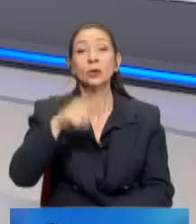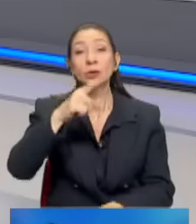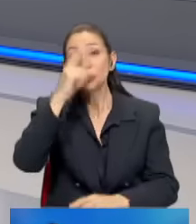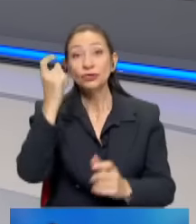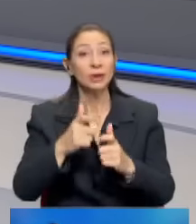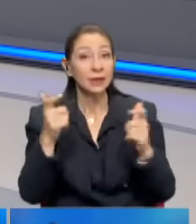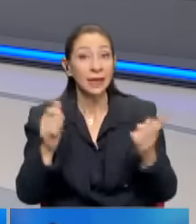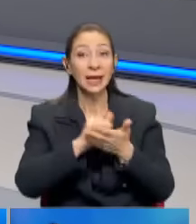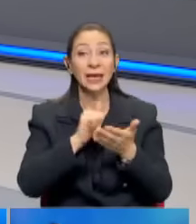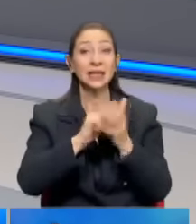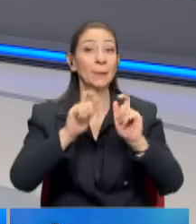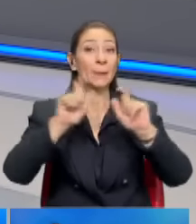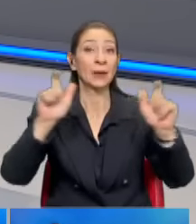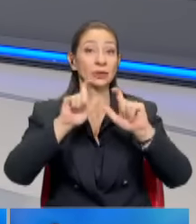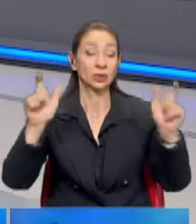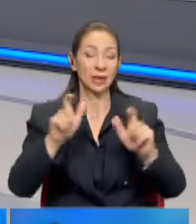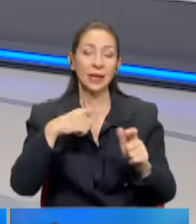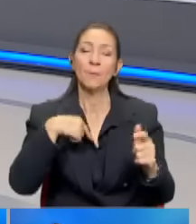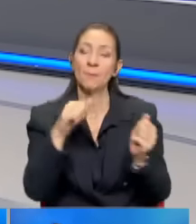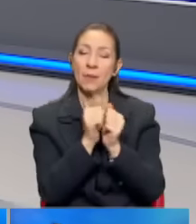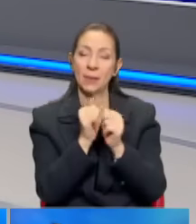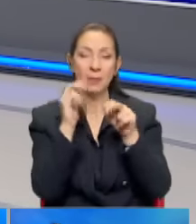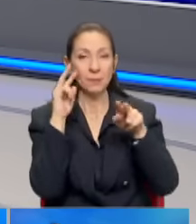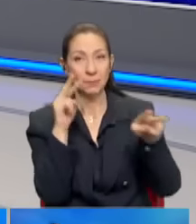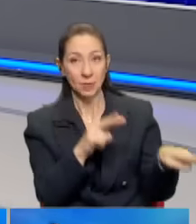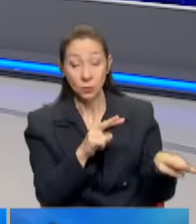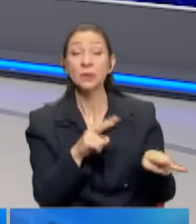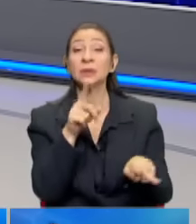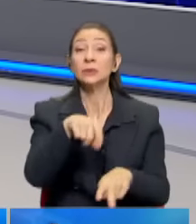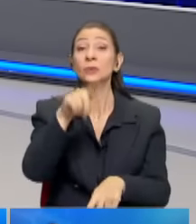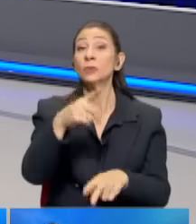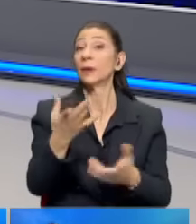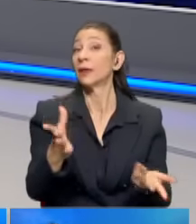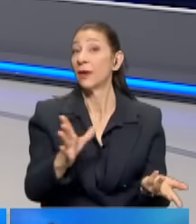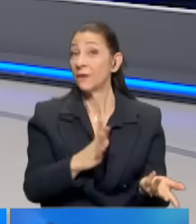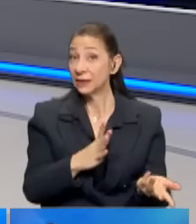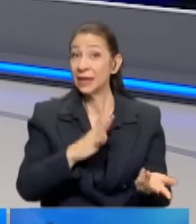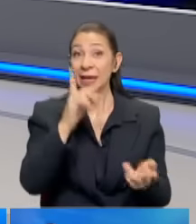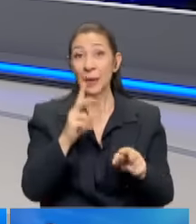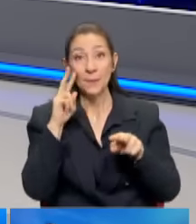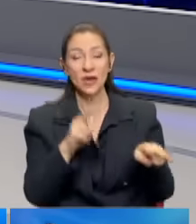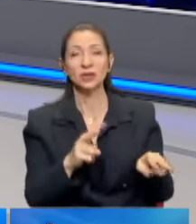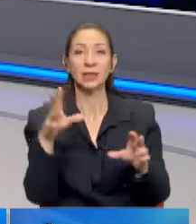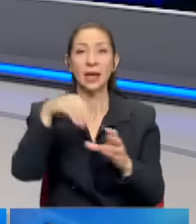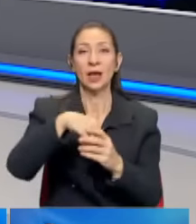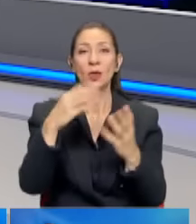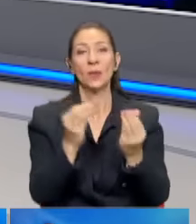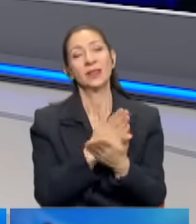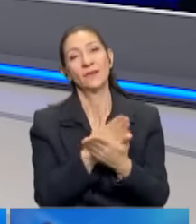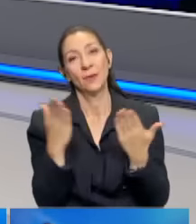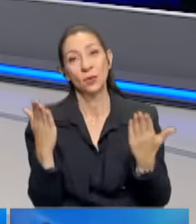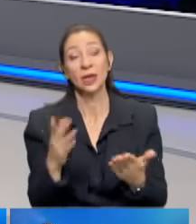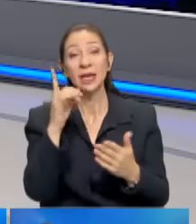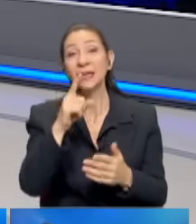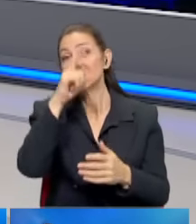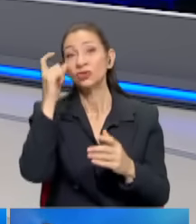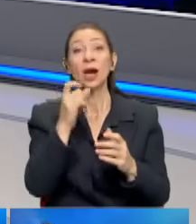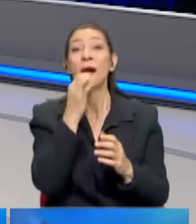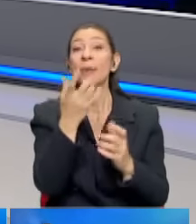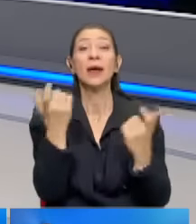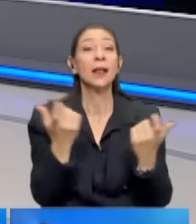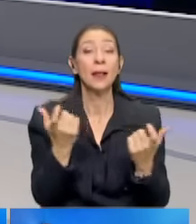gelişmelerine Gazetelerin ilk manşetlerine ilk bakışta birlikte bakıyoruz ve sizin gündeminizde ne varsa ilk bakışta yer almaya devam ediyor ilk sıcak haber